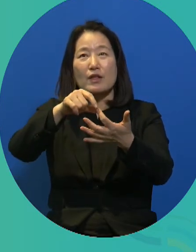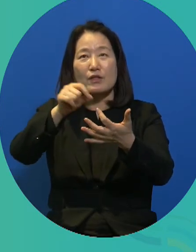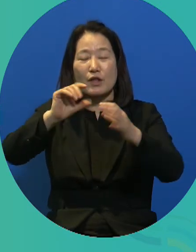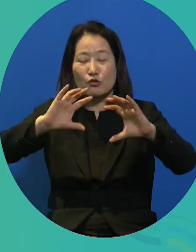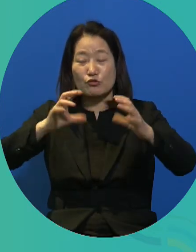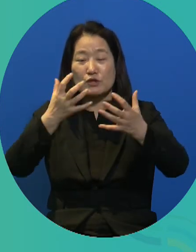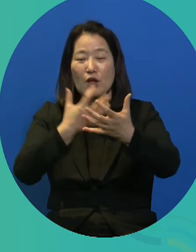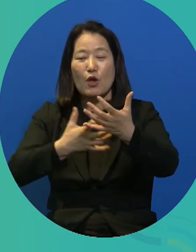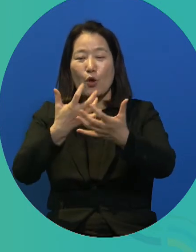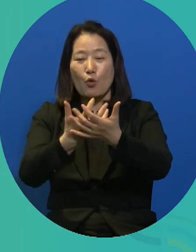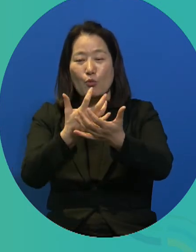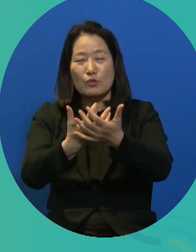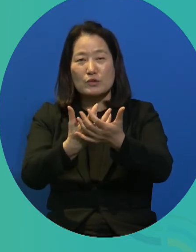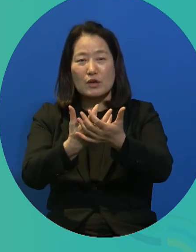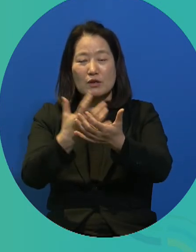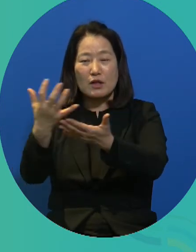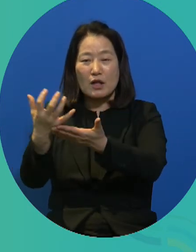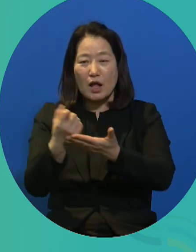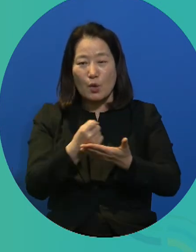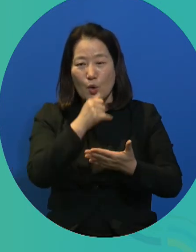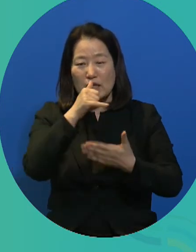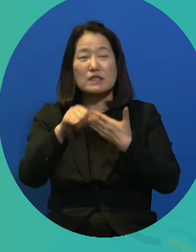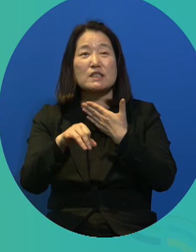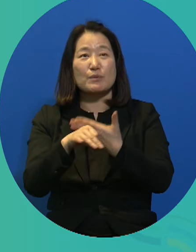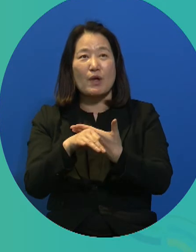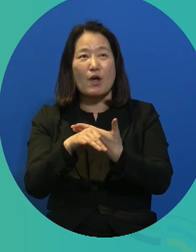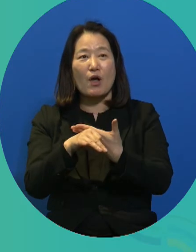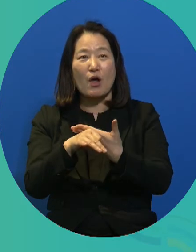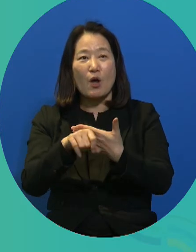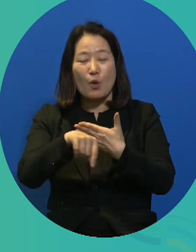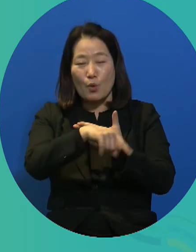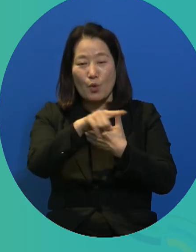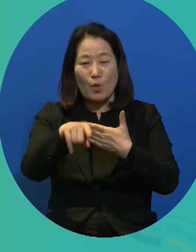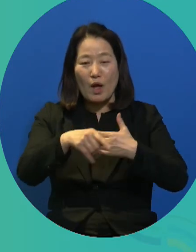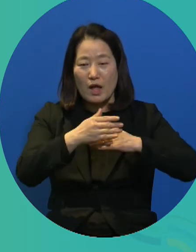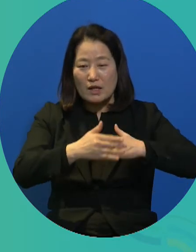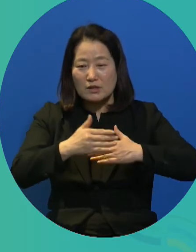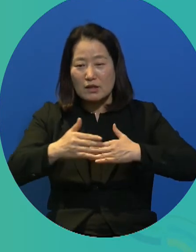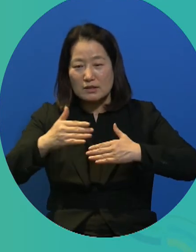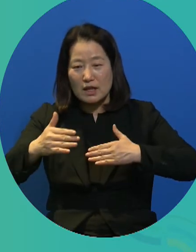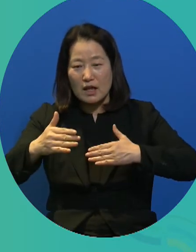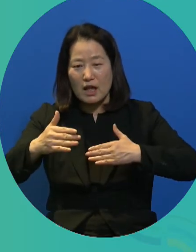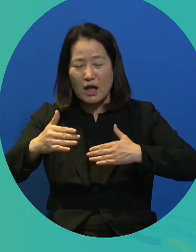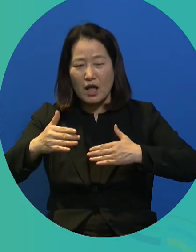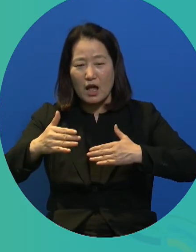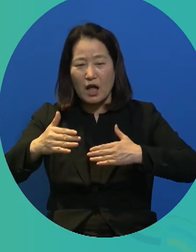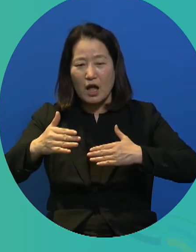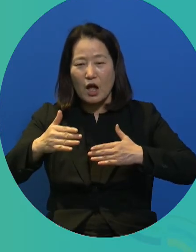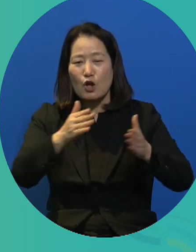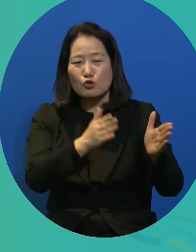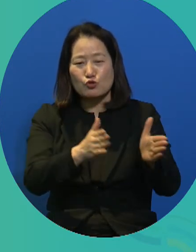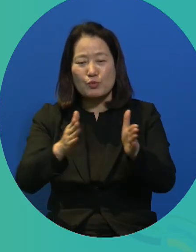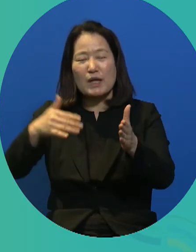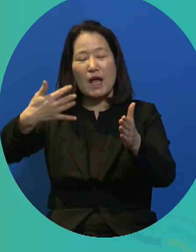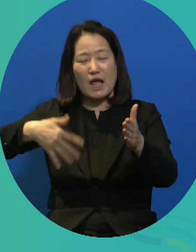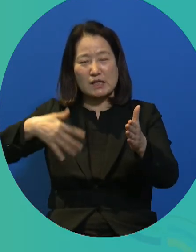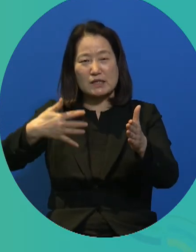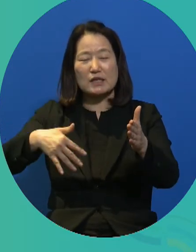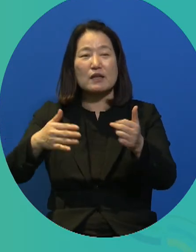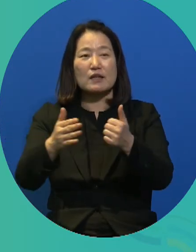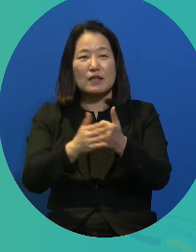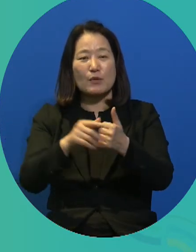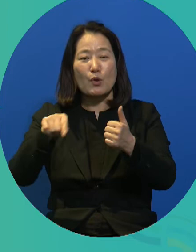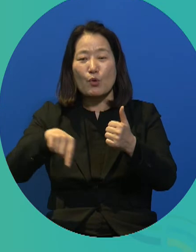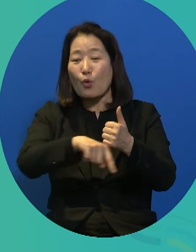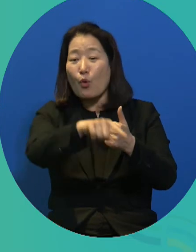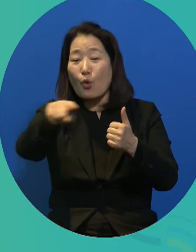가입해서 그 절차를 가지고 있음에도 불구하고 그 절차에 대한 제도들이 제대로 마련되어 있지 않은 상황에서 결국 활용을